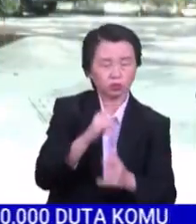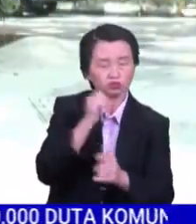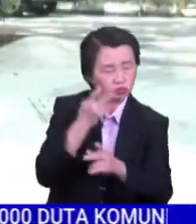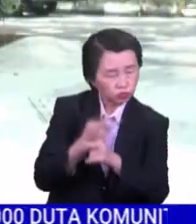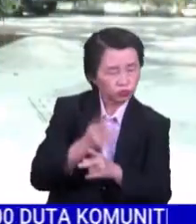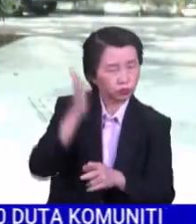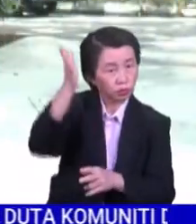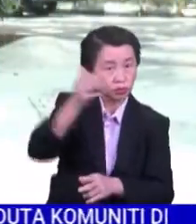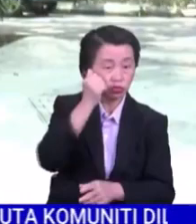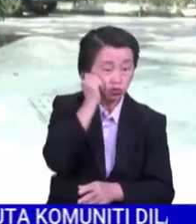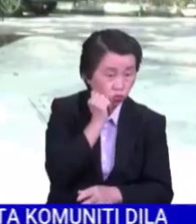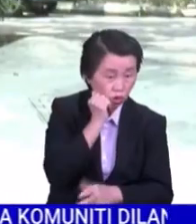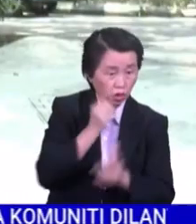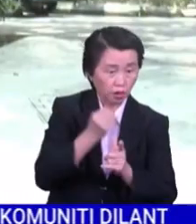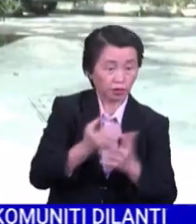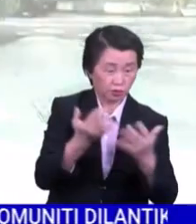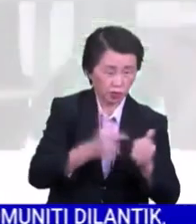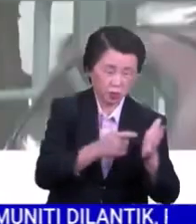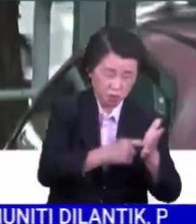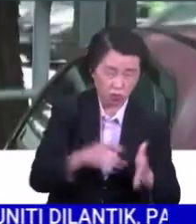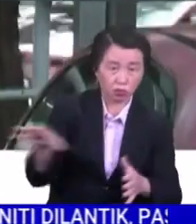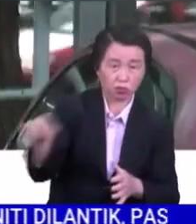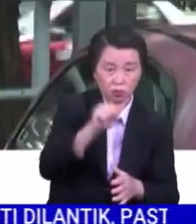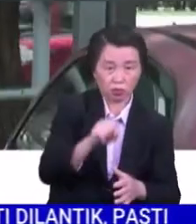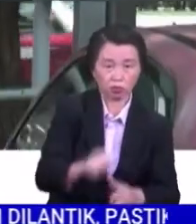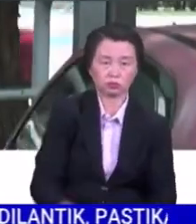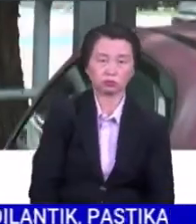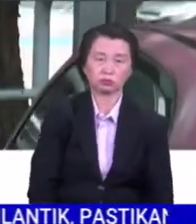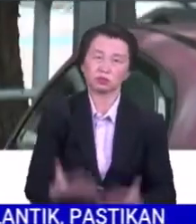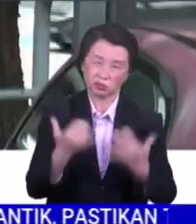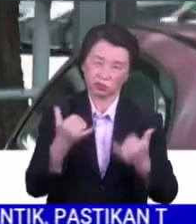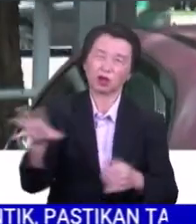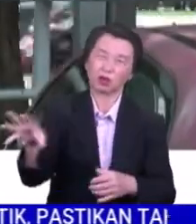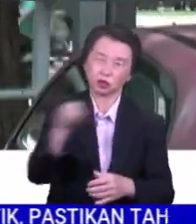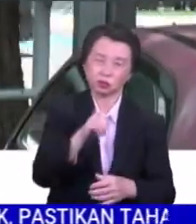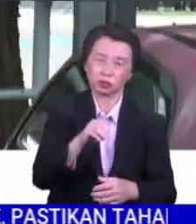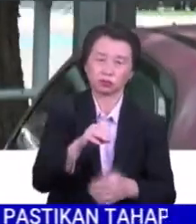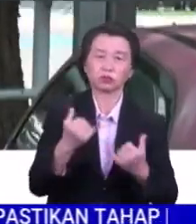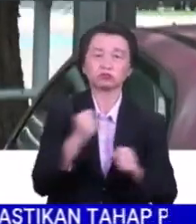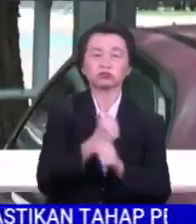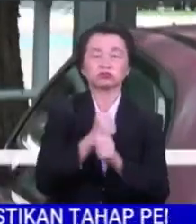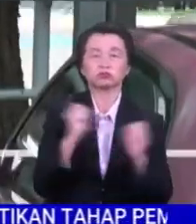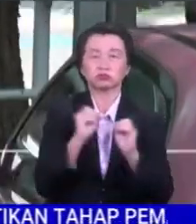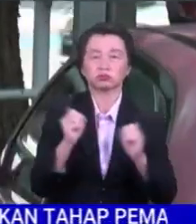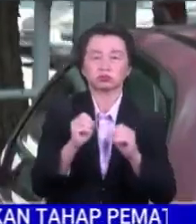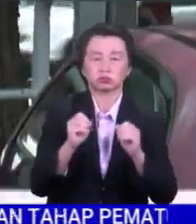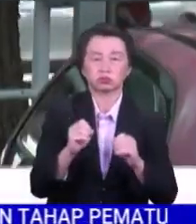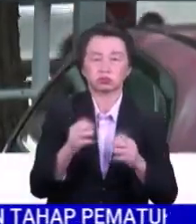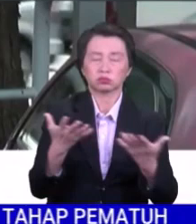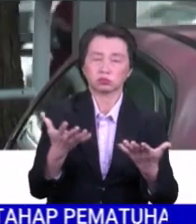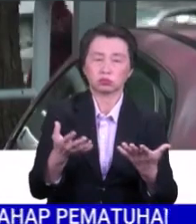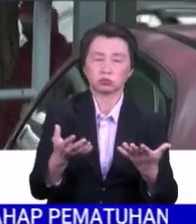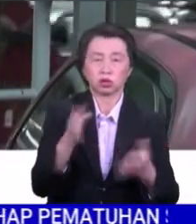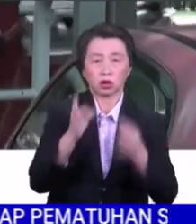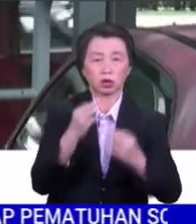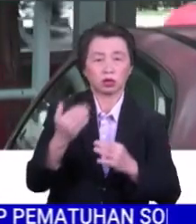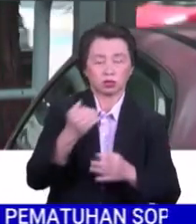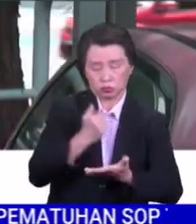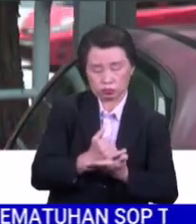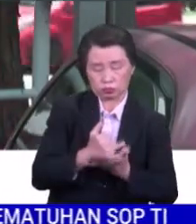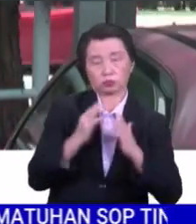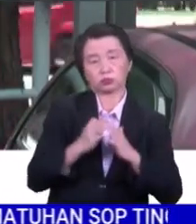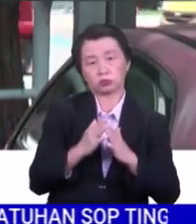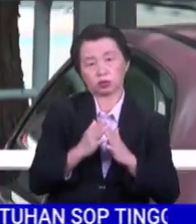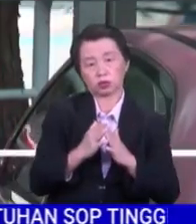ini benar-benar diperlukan ketika ini. Orang boleh keluarlah. Sekarang pun boleh kerja semua orang. Bukan duduk rumah. Kalau duduk rumah, tak